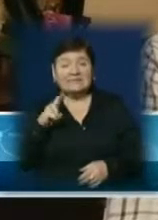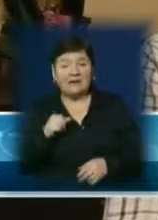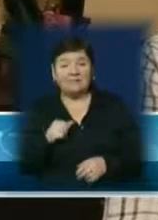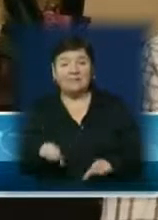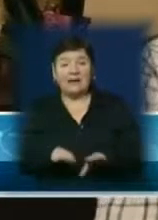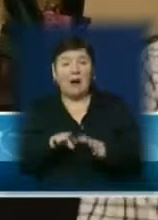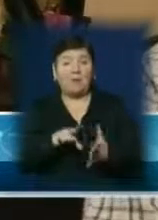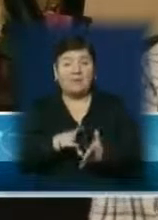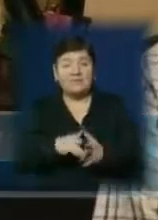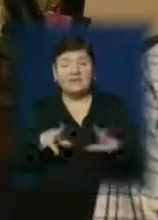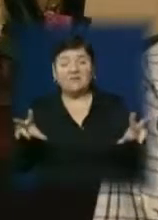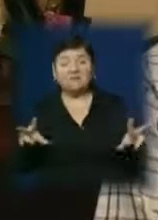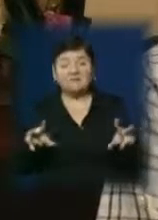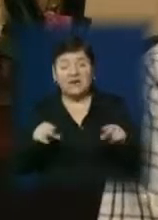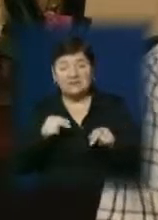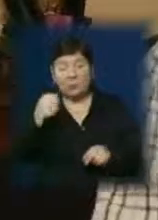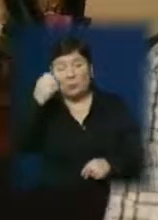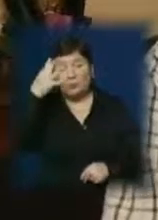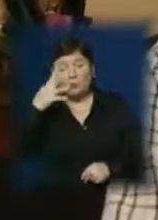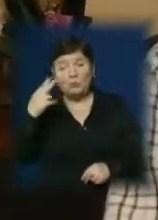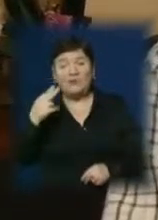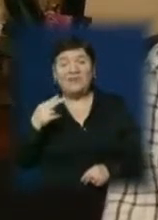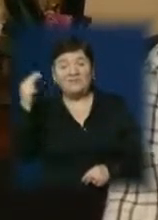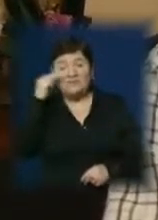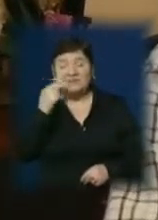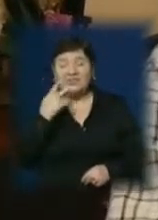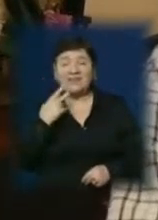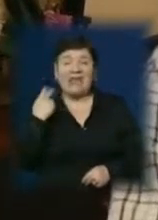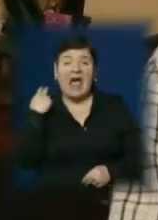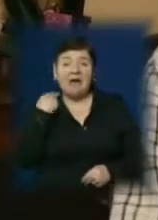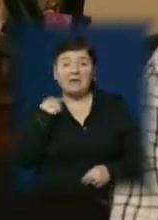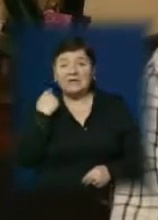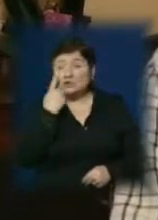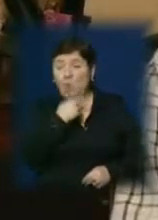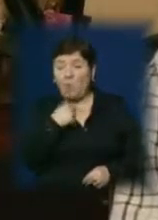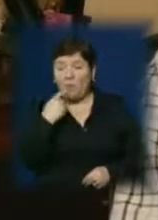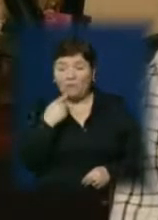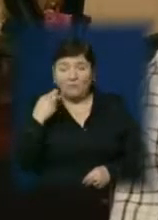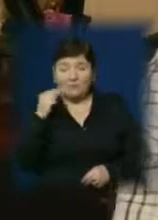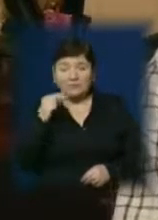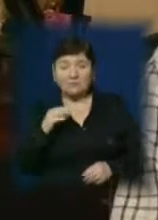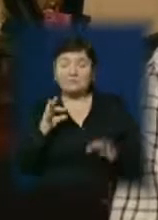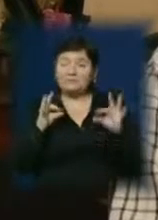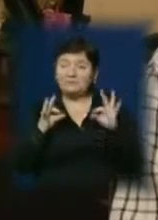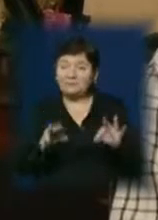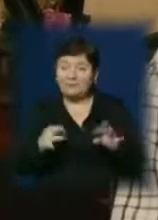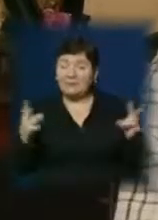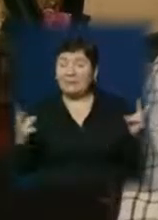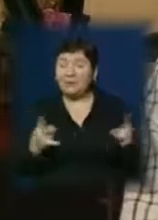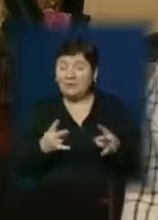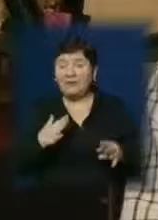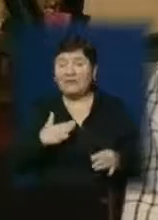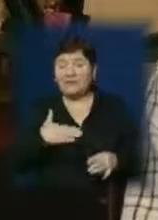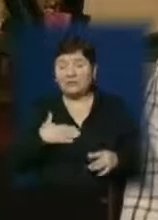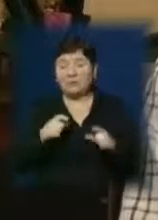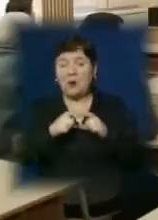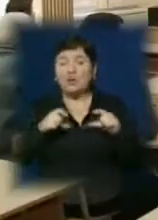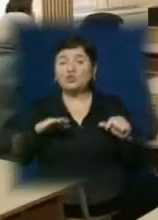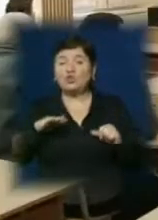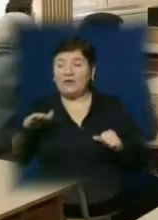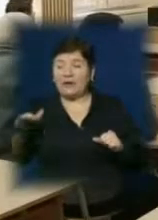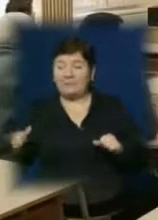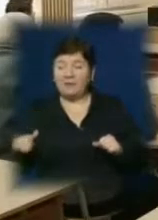матеріальних справ, так. А до Закарпаття з берегів Туманного Альбіону знов завітав Брайан Ерклей, почесний громадянин Ужгорода. Переконаний,